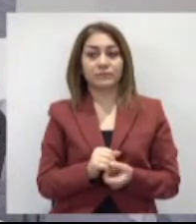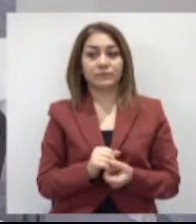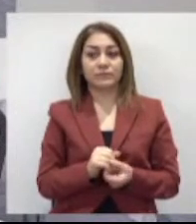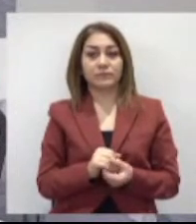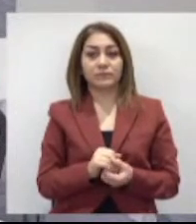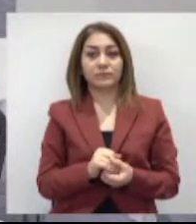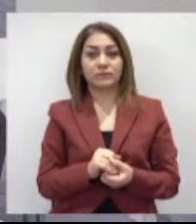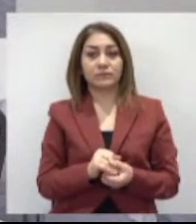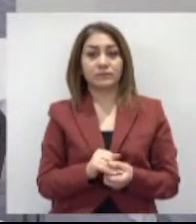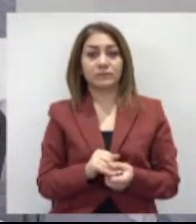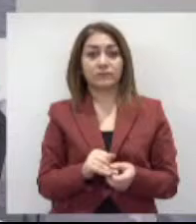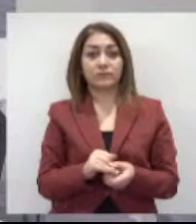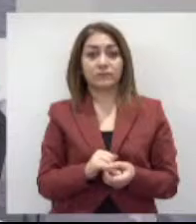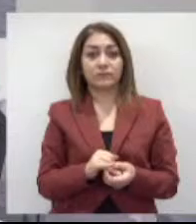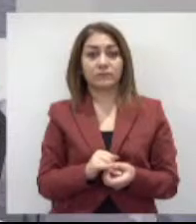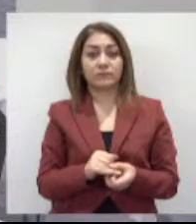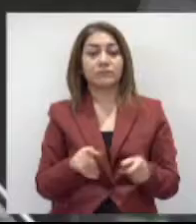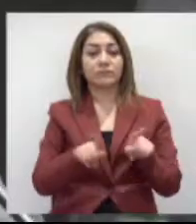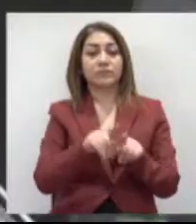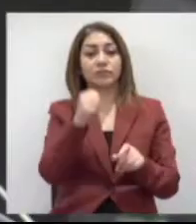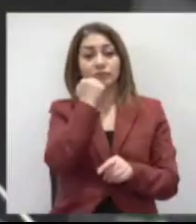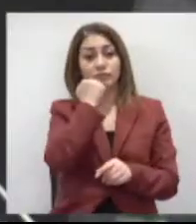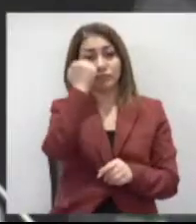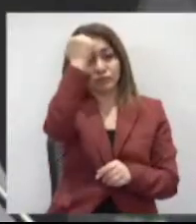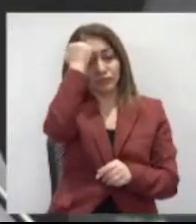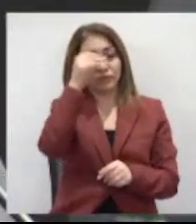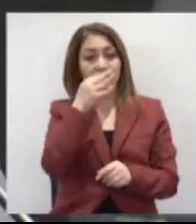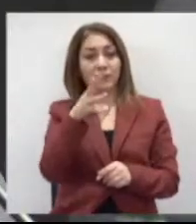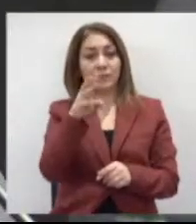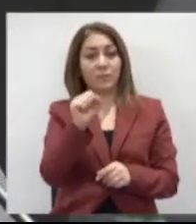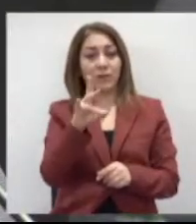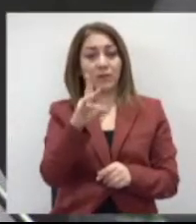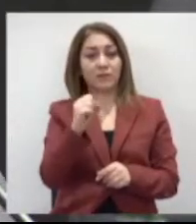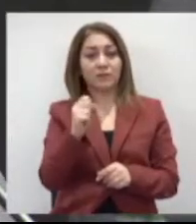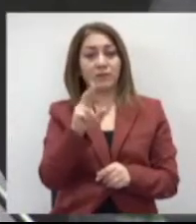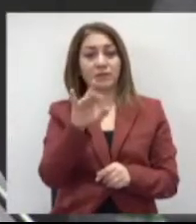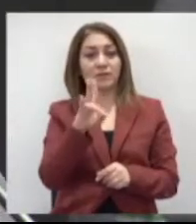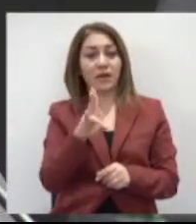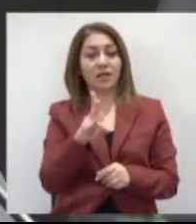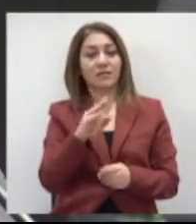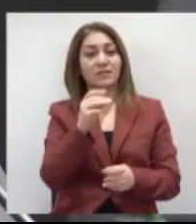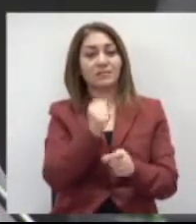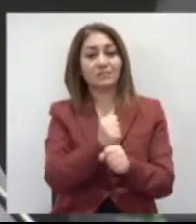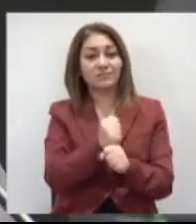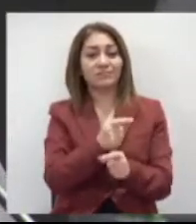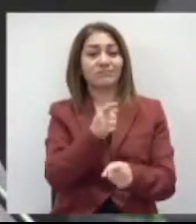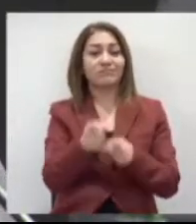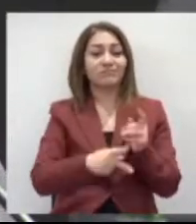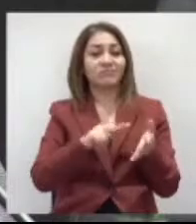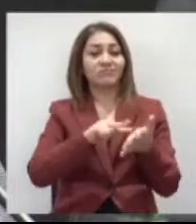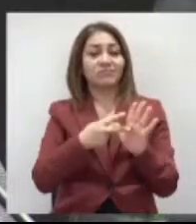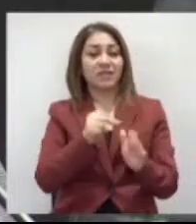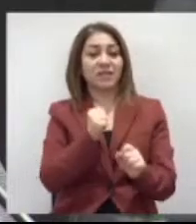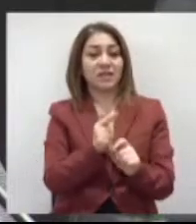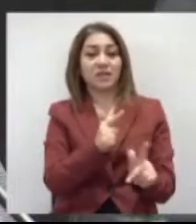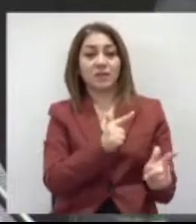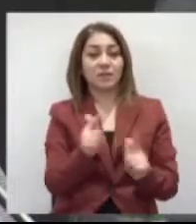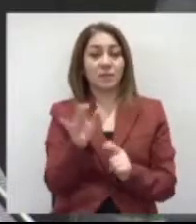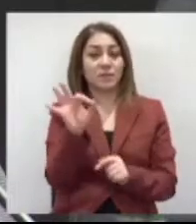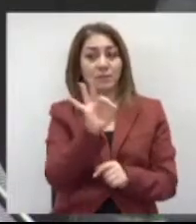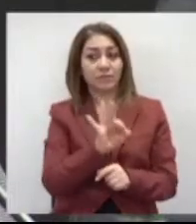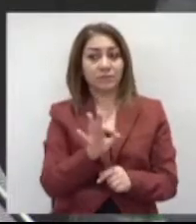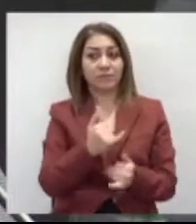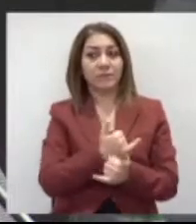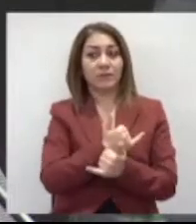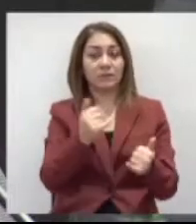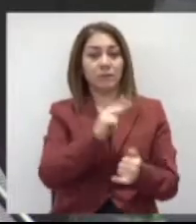Ես էլ պետք է շնորհակալություն հայտնեմ տիկին Մանասյանին նման մանրակրկիտ զեկույց ներկայացնելու համար։ Արգել